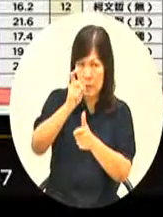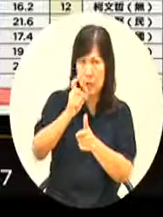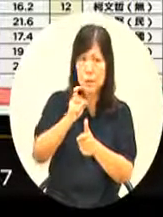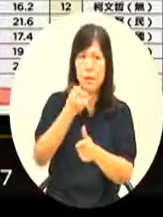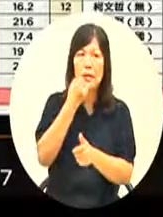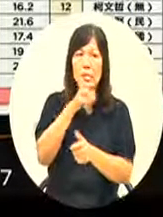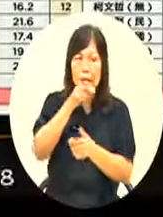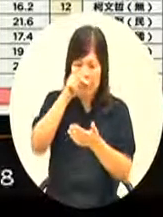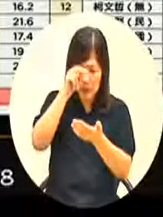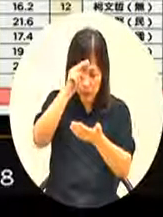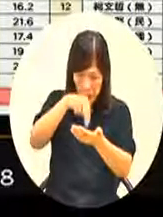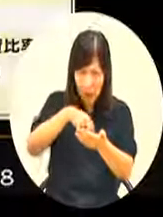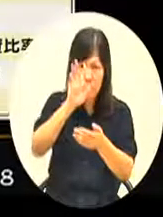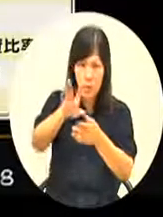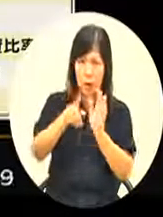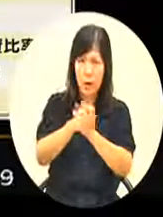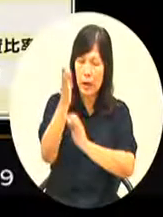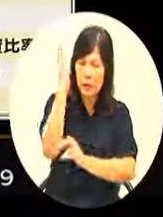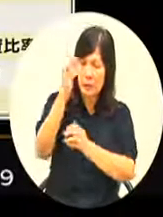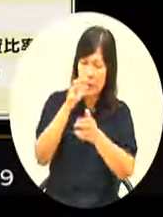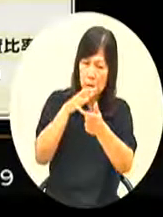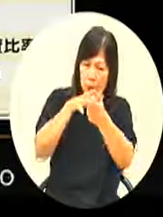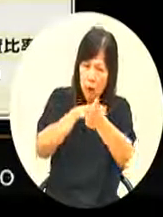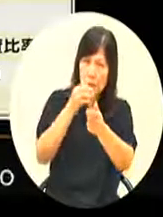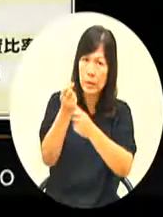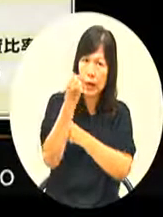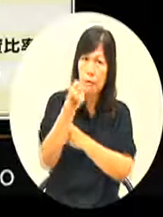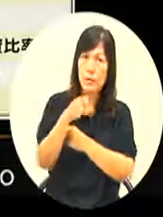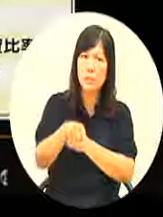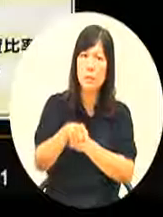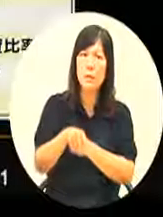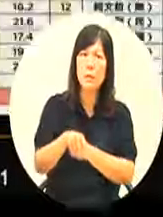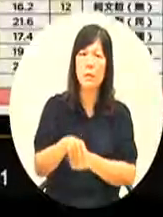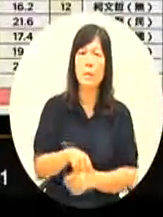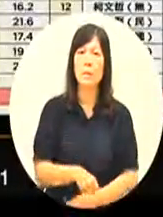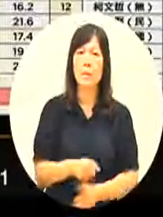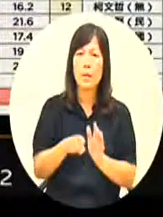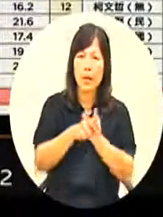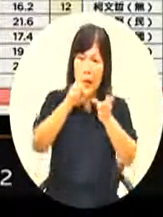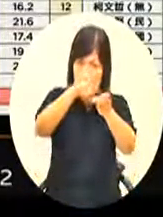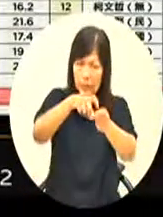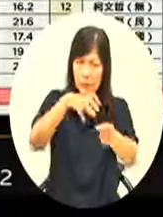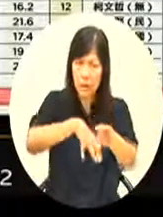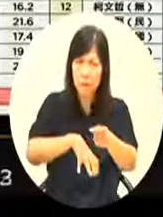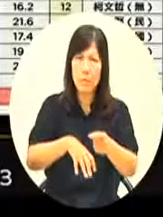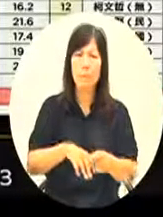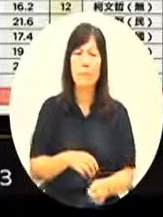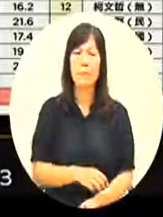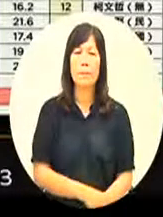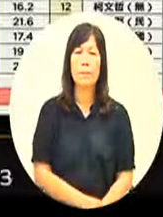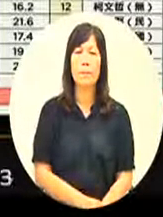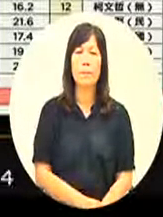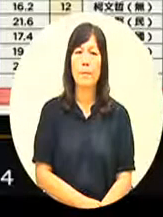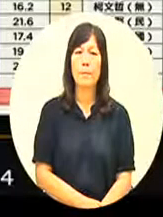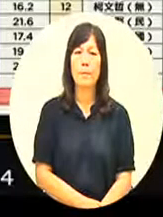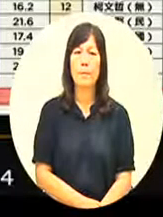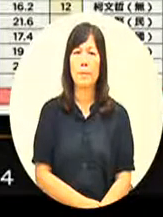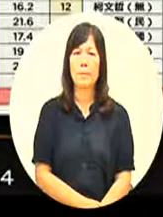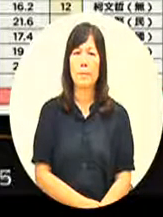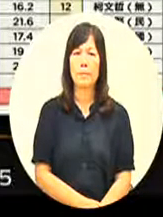到里面的所谓的政策领导力这一些的指标里面，还有